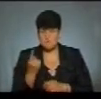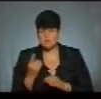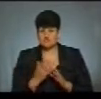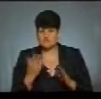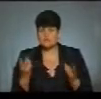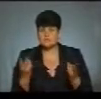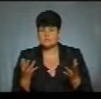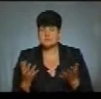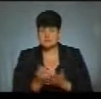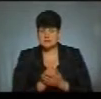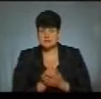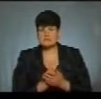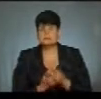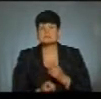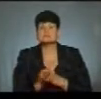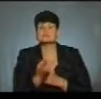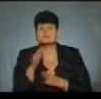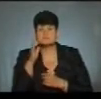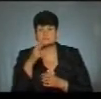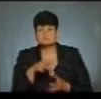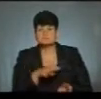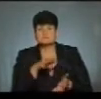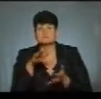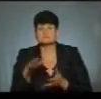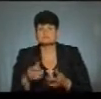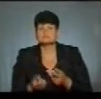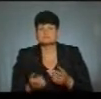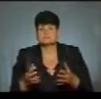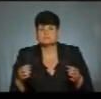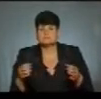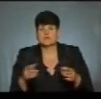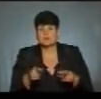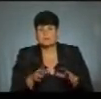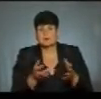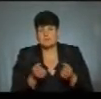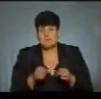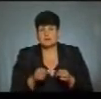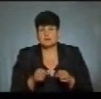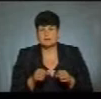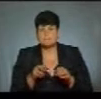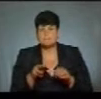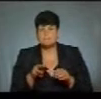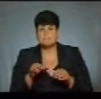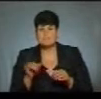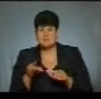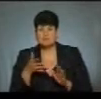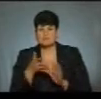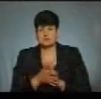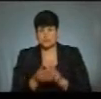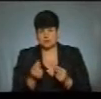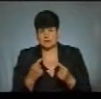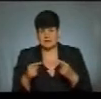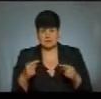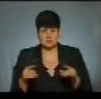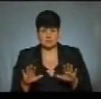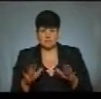знайти джерело накопичення такої великої кількості води і тоді вже приймати міри по витрачанню коштів, бо в іншому